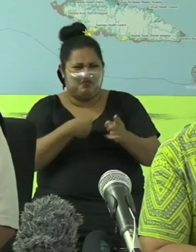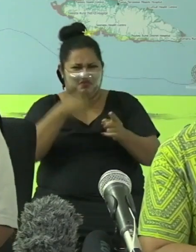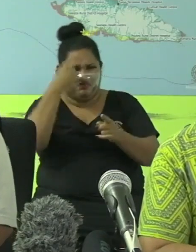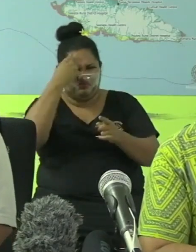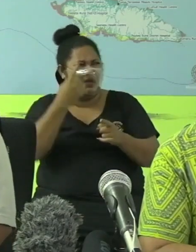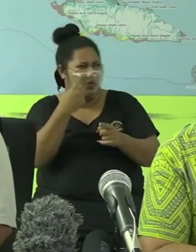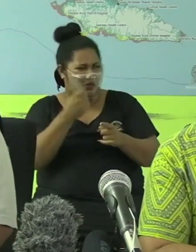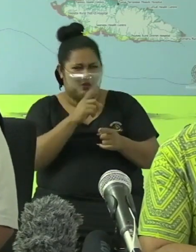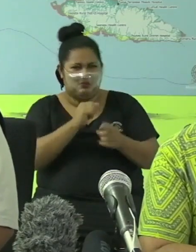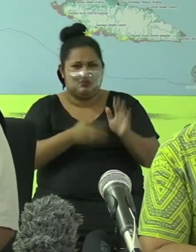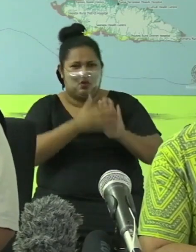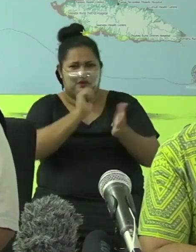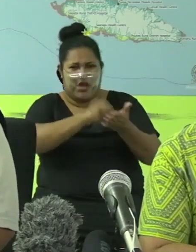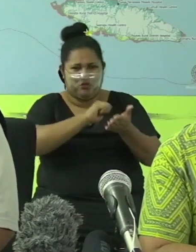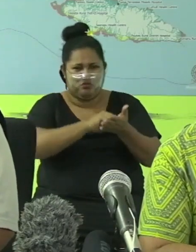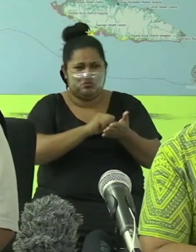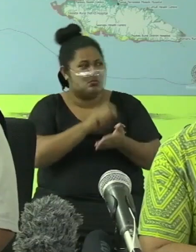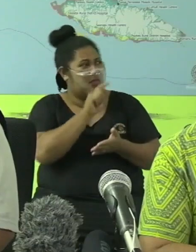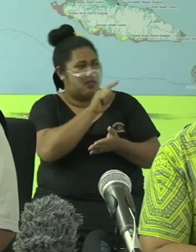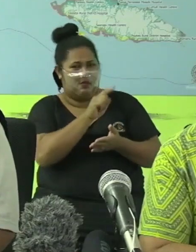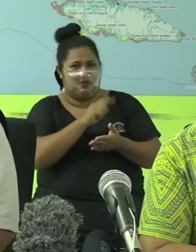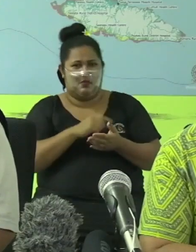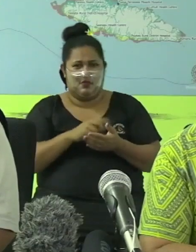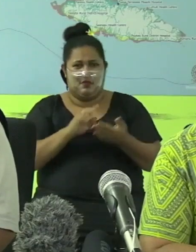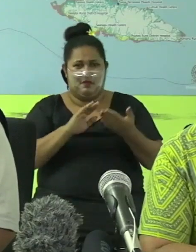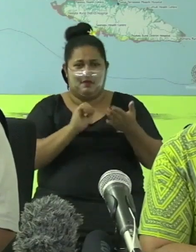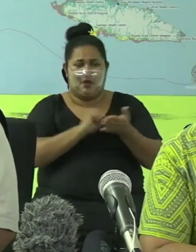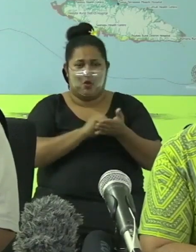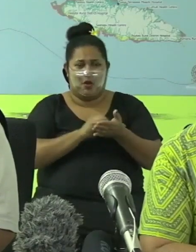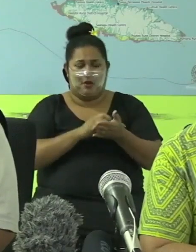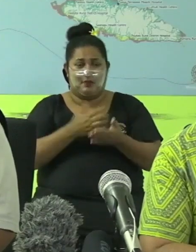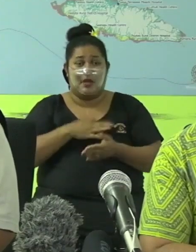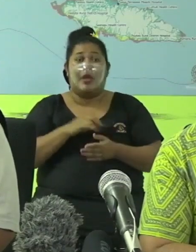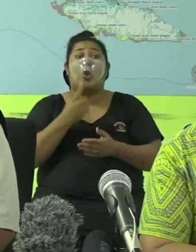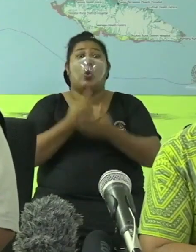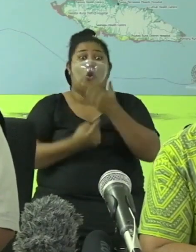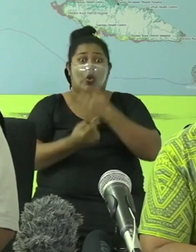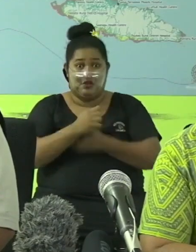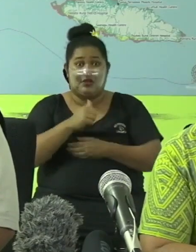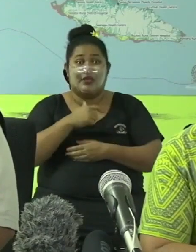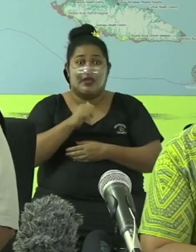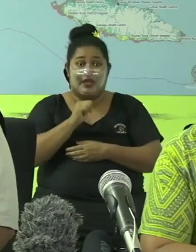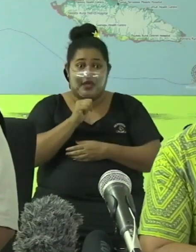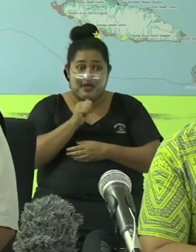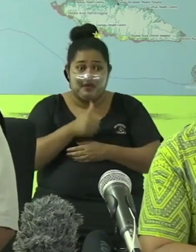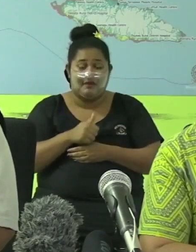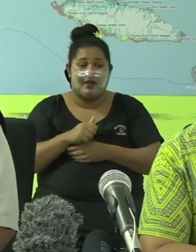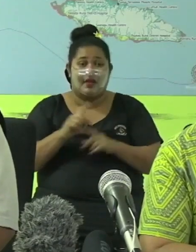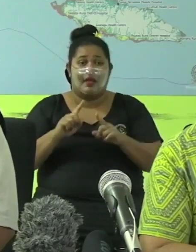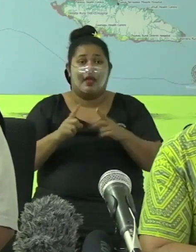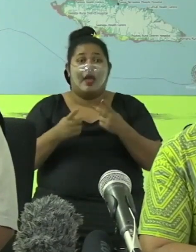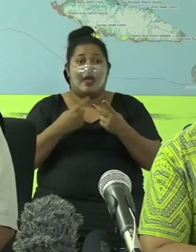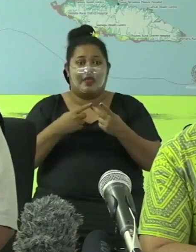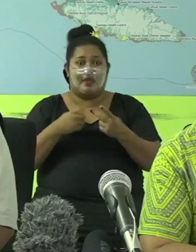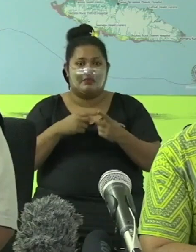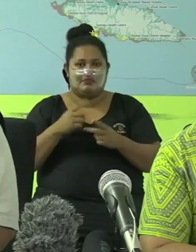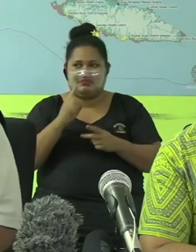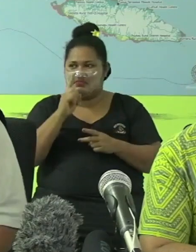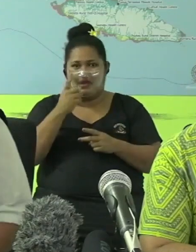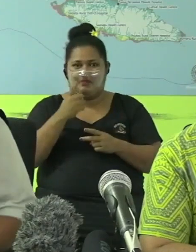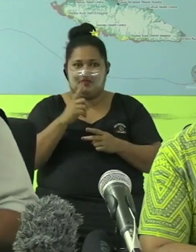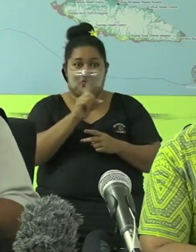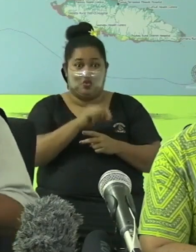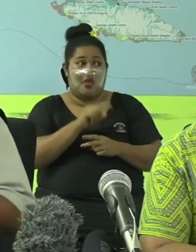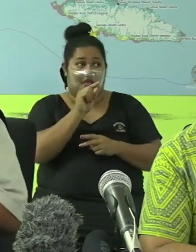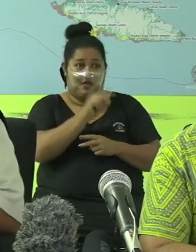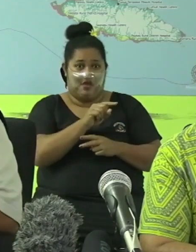uma lava ia o loa e mo'omia i le atunuu se'i vaganā ia o nisi vaega ua lē ma'alofia ia